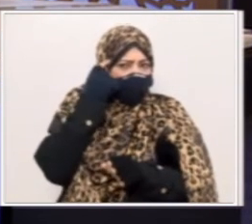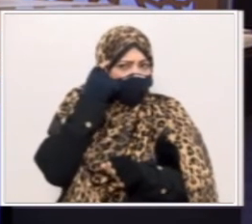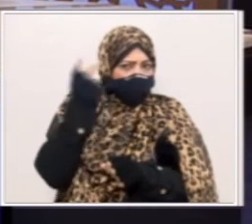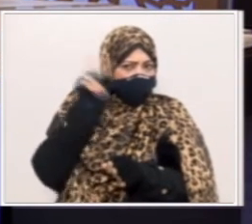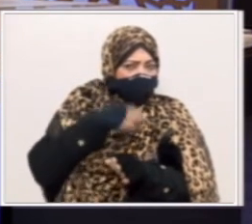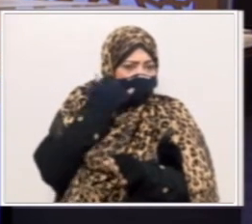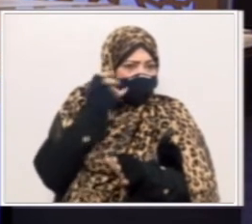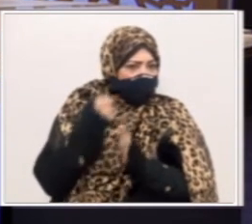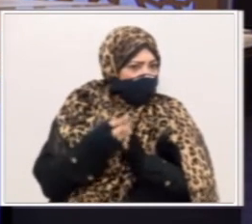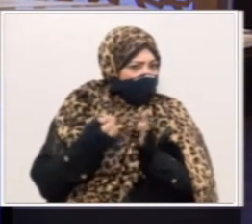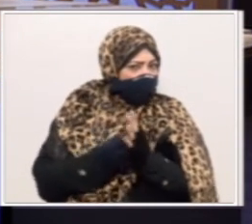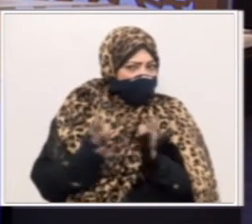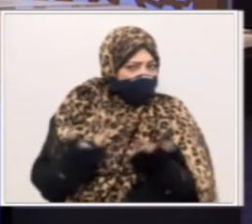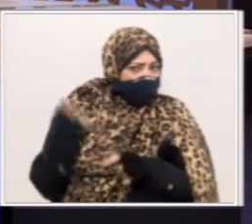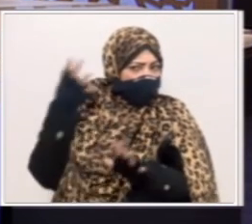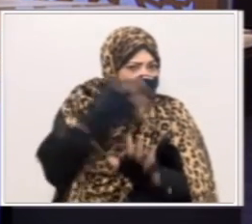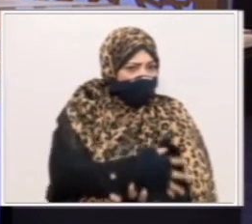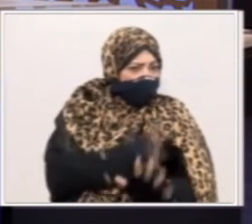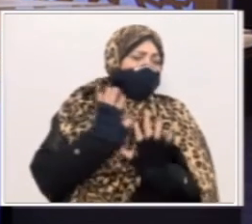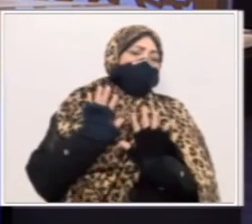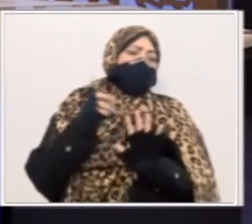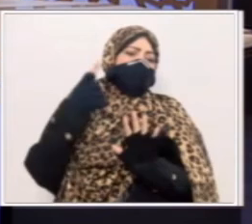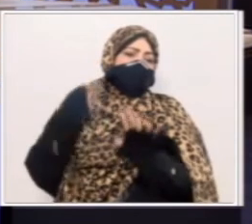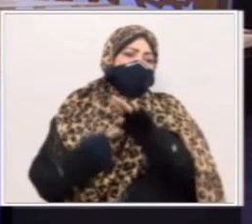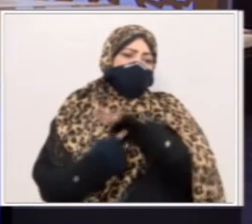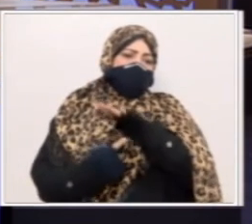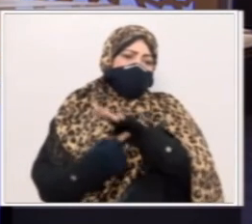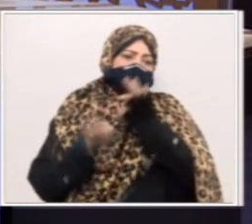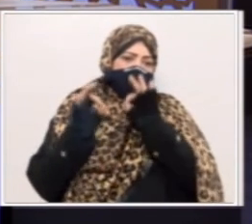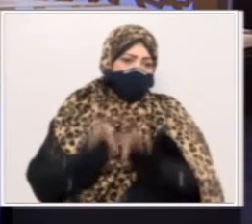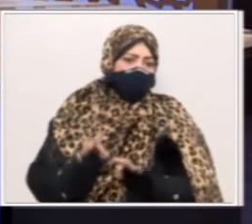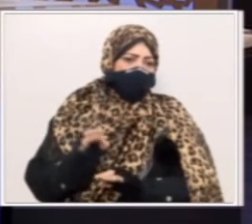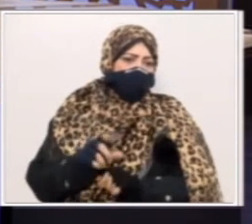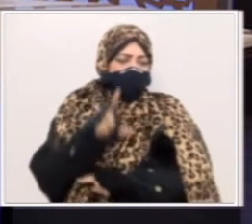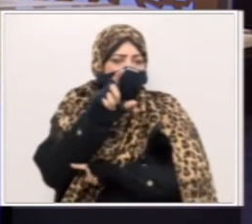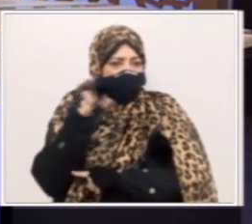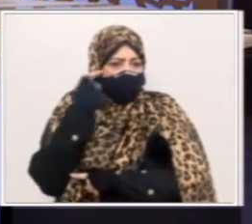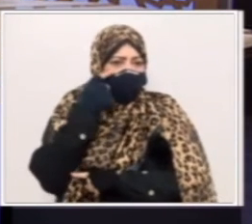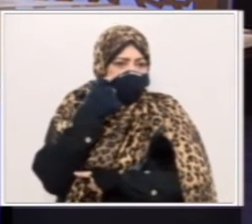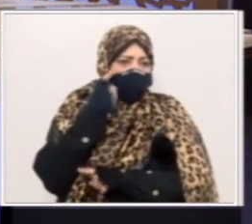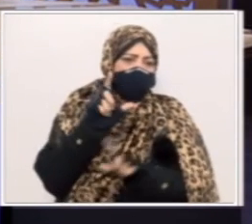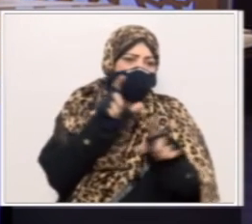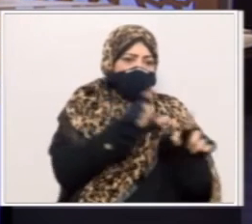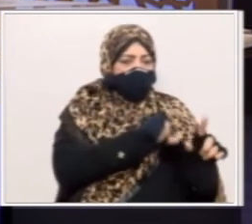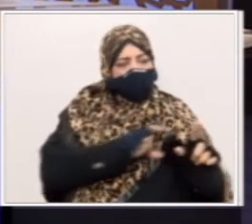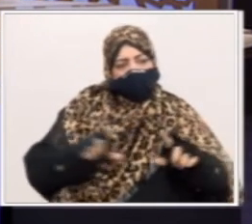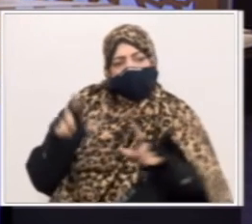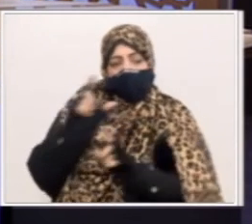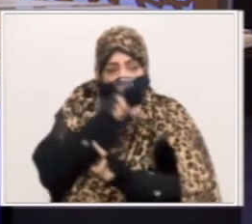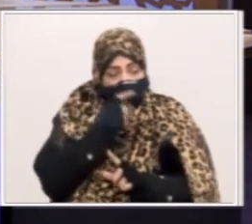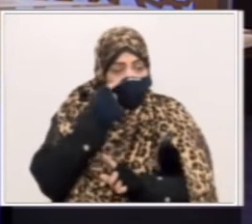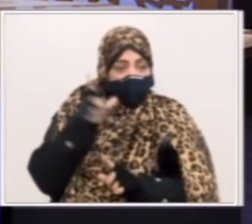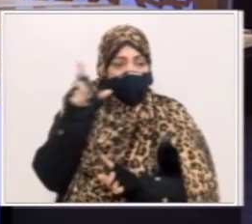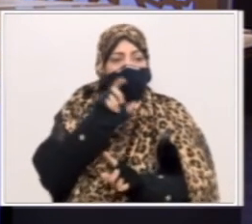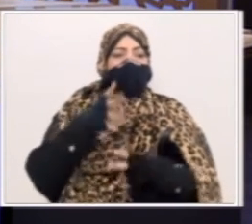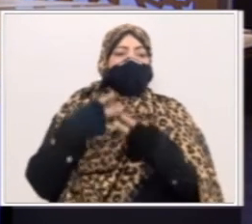عقلي شويه، وقعدت نرجع لك وبنتابع اخبارك شويه، ففي الحاله هذه تستاذيني منه. لما كان قاعد معنا طبعا نتكلم فيه،